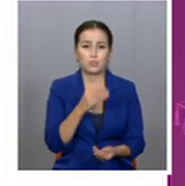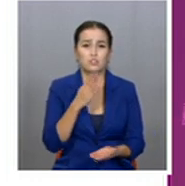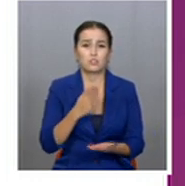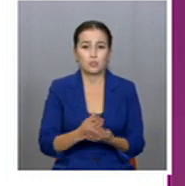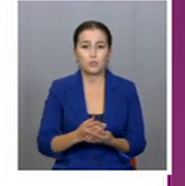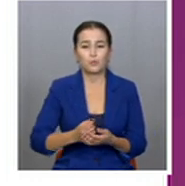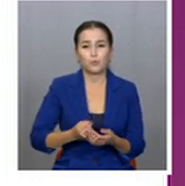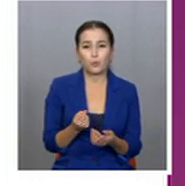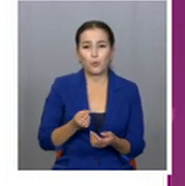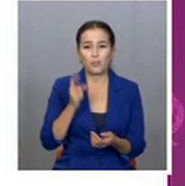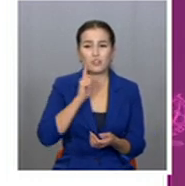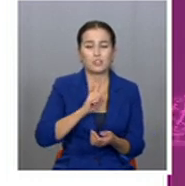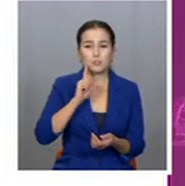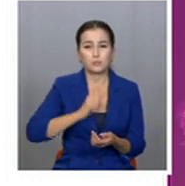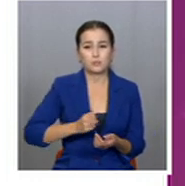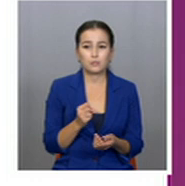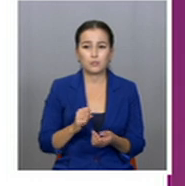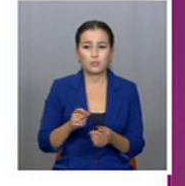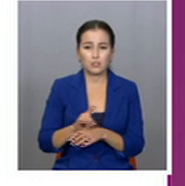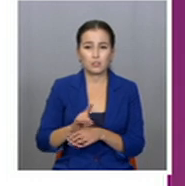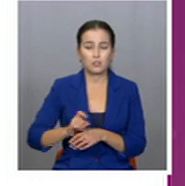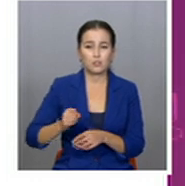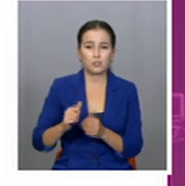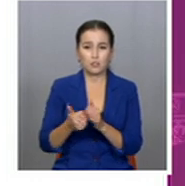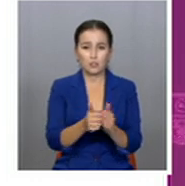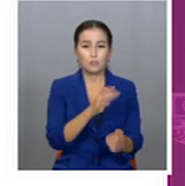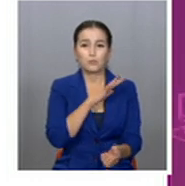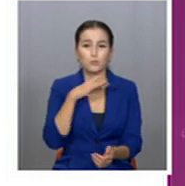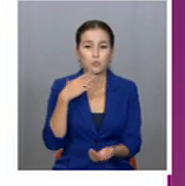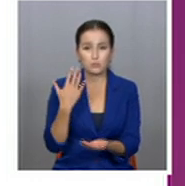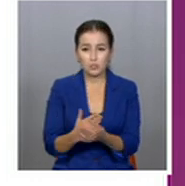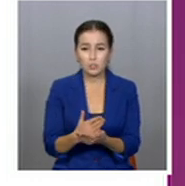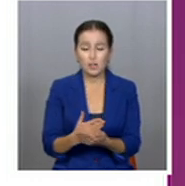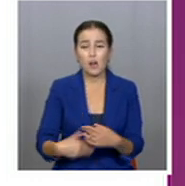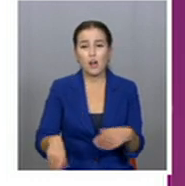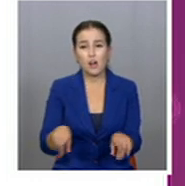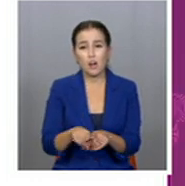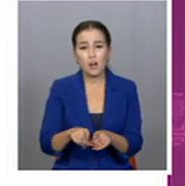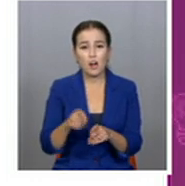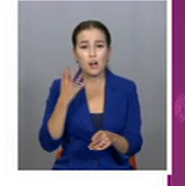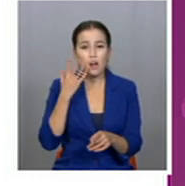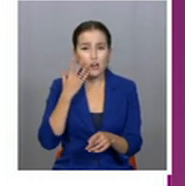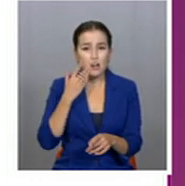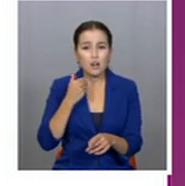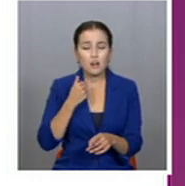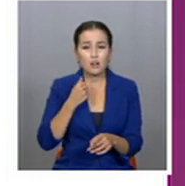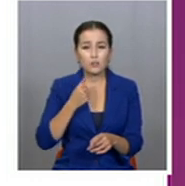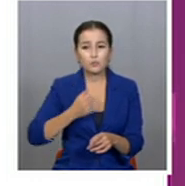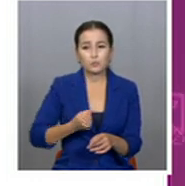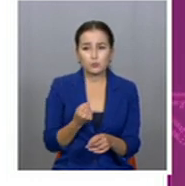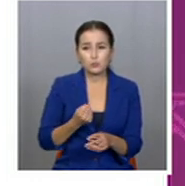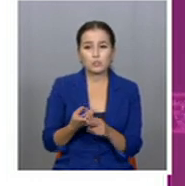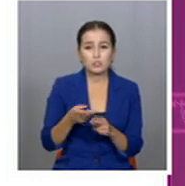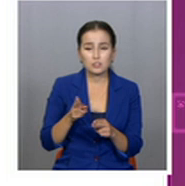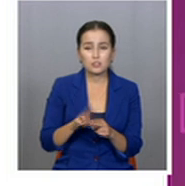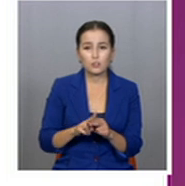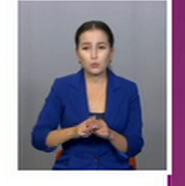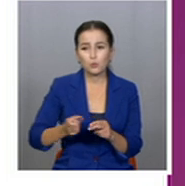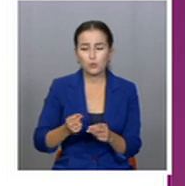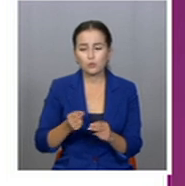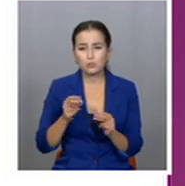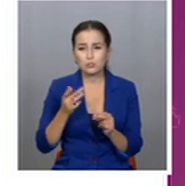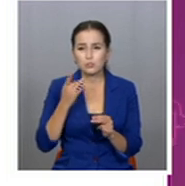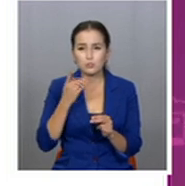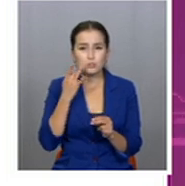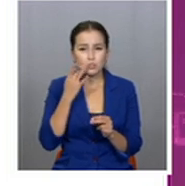амал достардың айналшықтайтыны шындық. Дегенмен, адам үшін құнды байлық достық. Адал достар